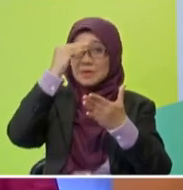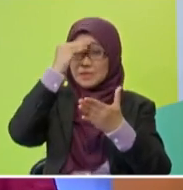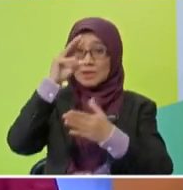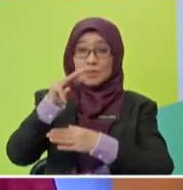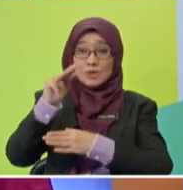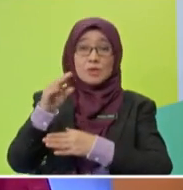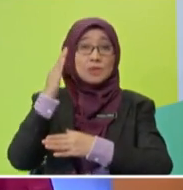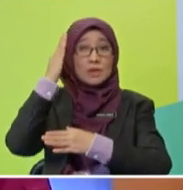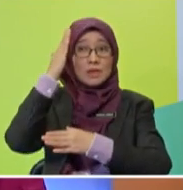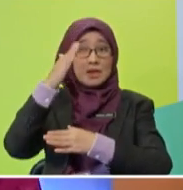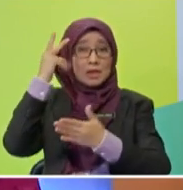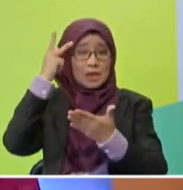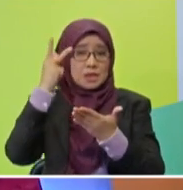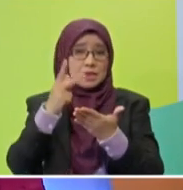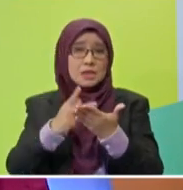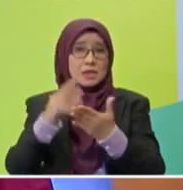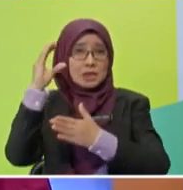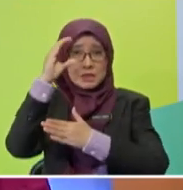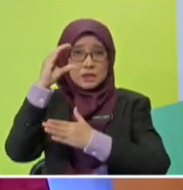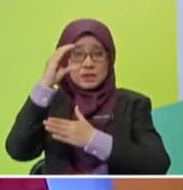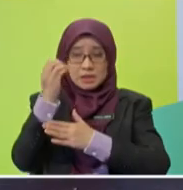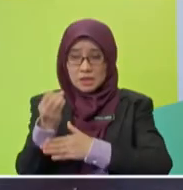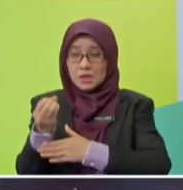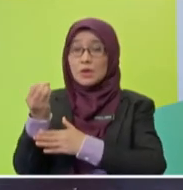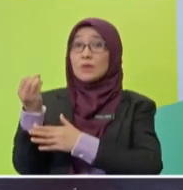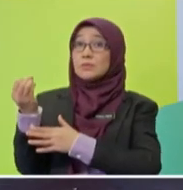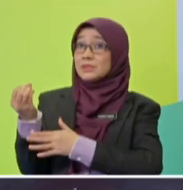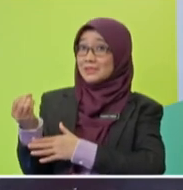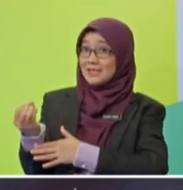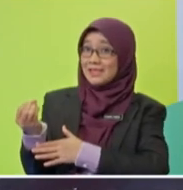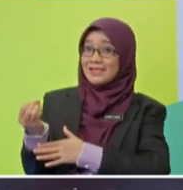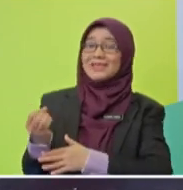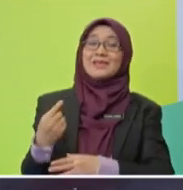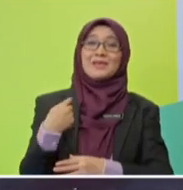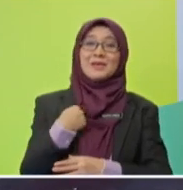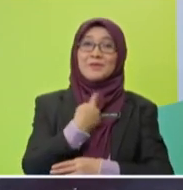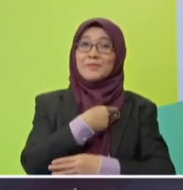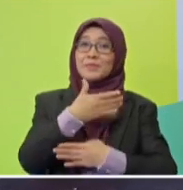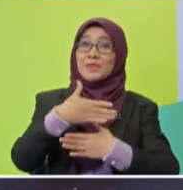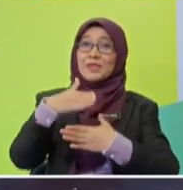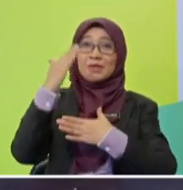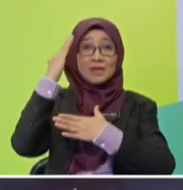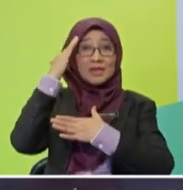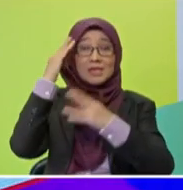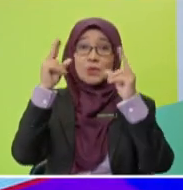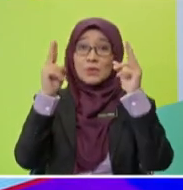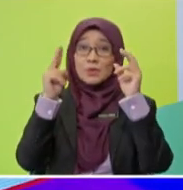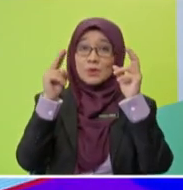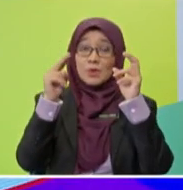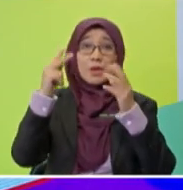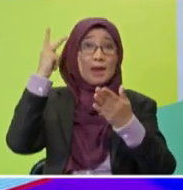mengenali akan mengena ciri-ciri pada objek Oke kita udah tahu tentang topiknya yaitu